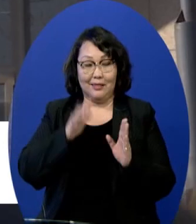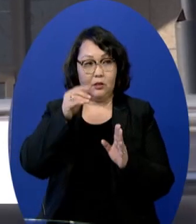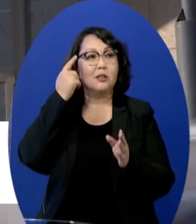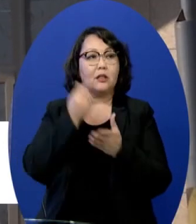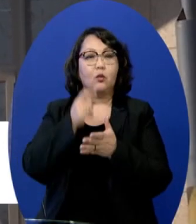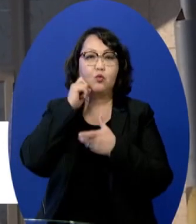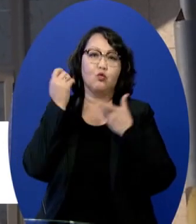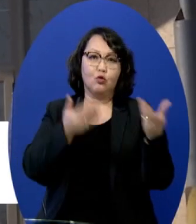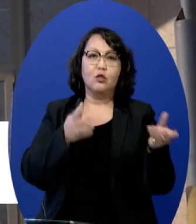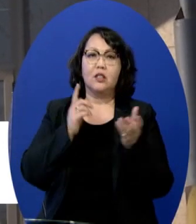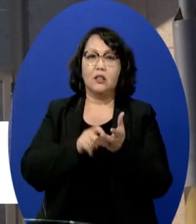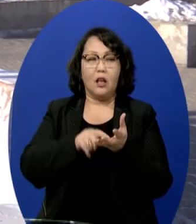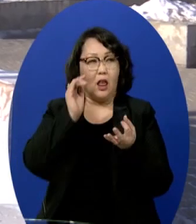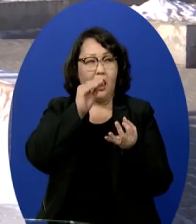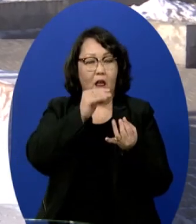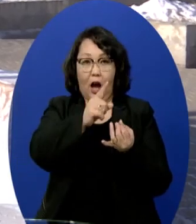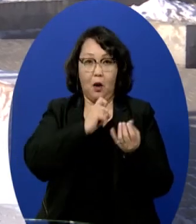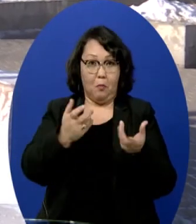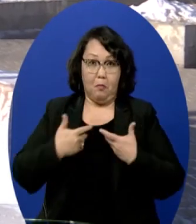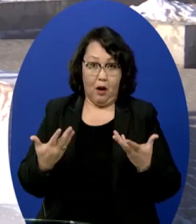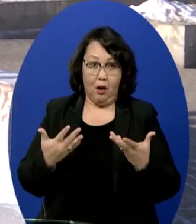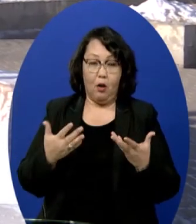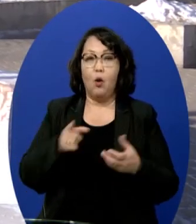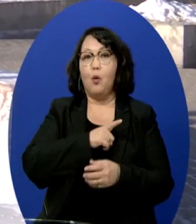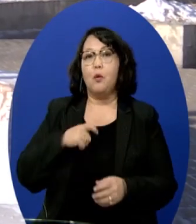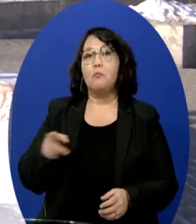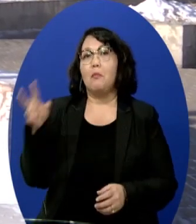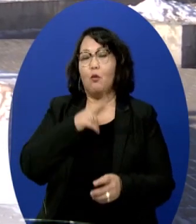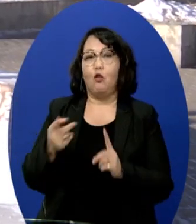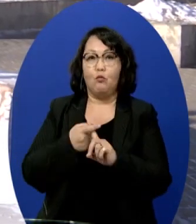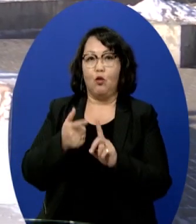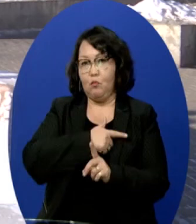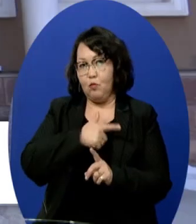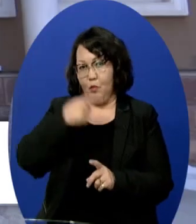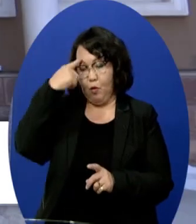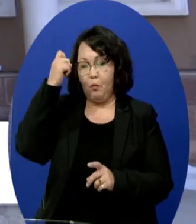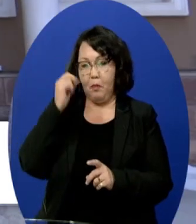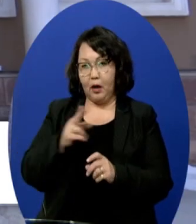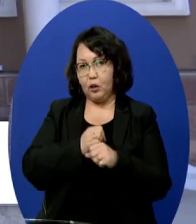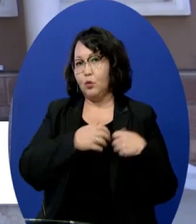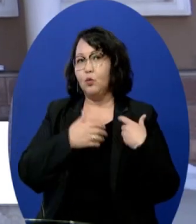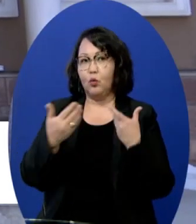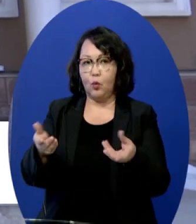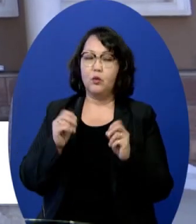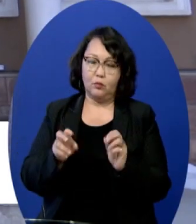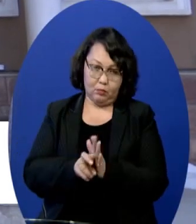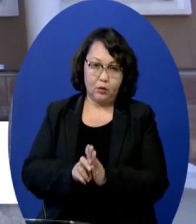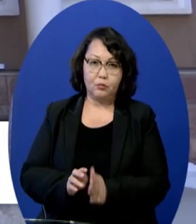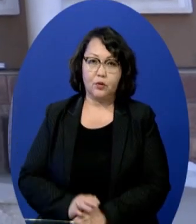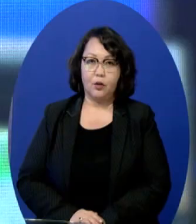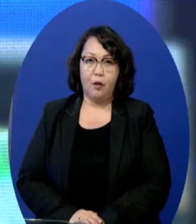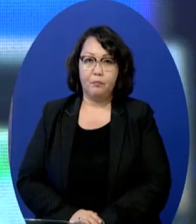Хэрэв удаа дараа хариу өгөөгүй тохиолдолд арилжааны банкны талаарх гомдлоо Монгол банкнд хөрвүүлэх боломжтой юм байна.